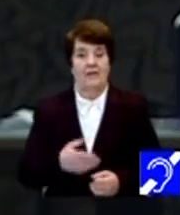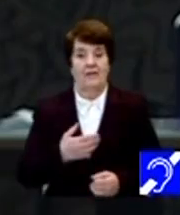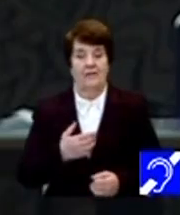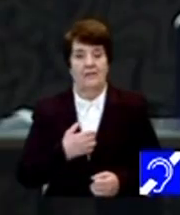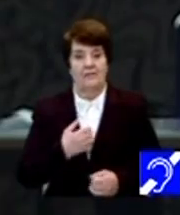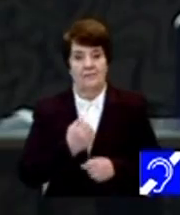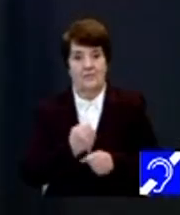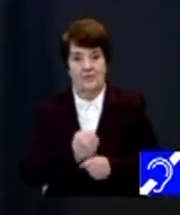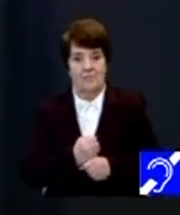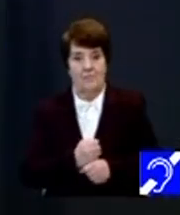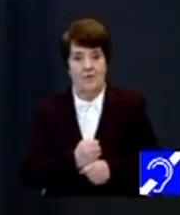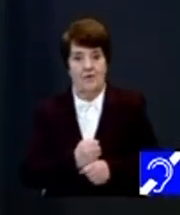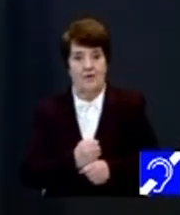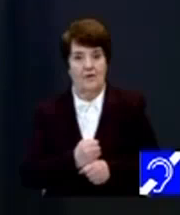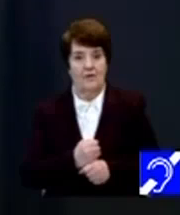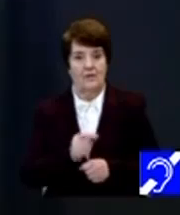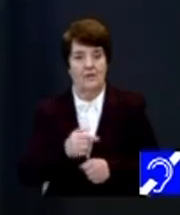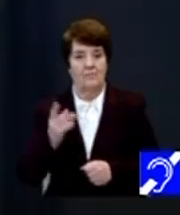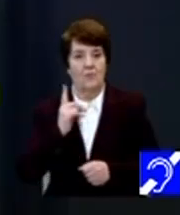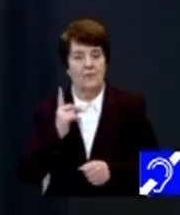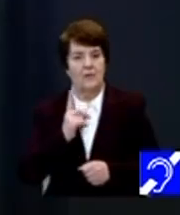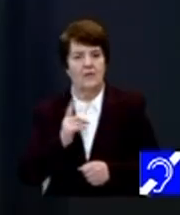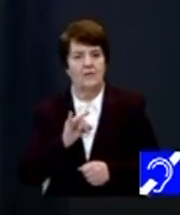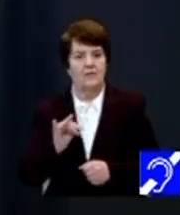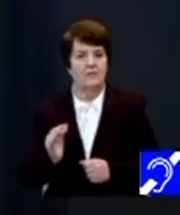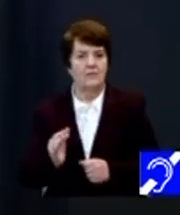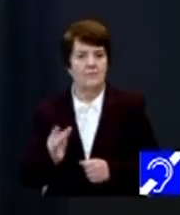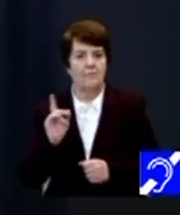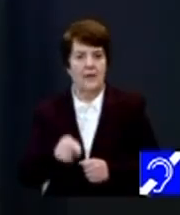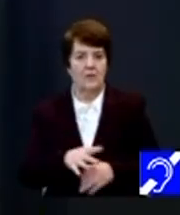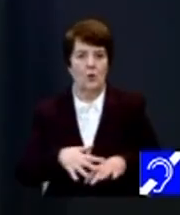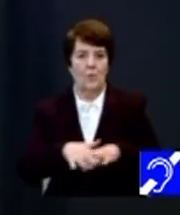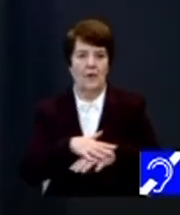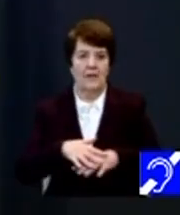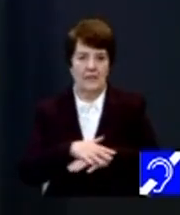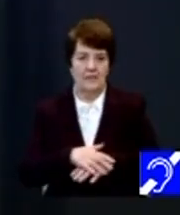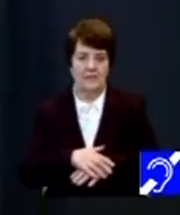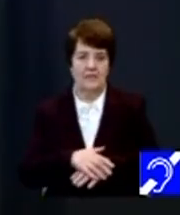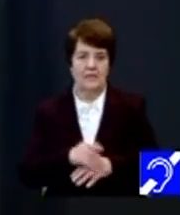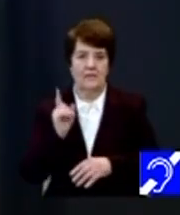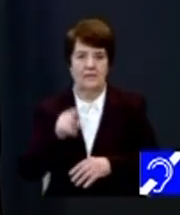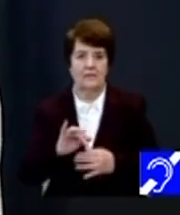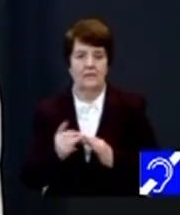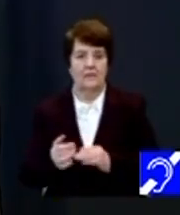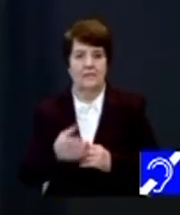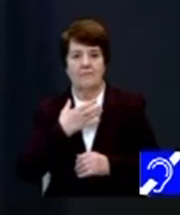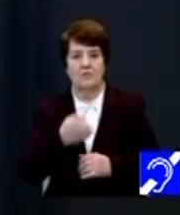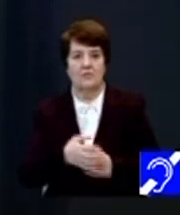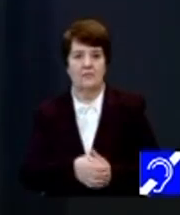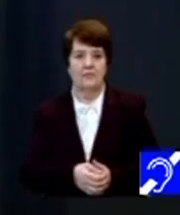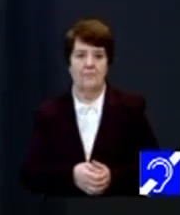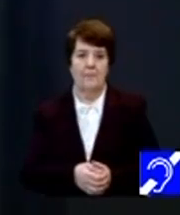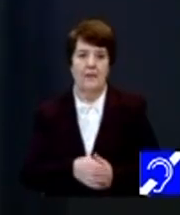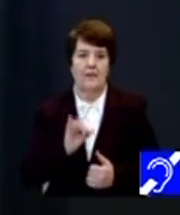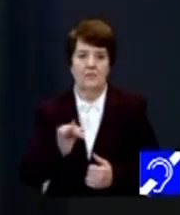Deci noi dezvoltăm produse soft, aplicații mobile și web pentru piața de State,